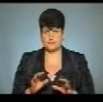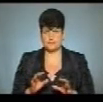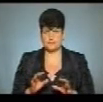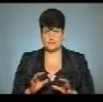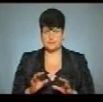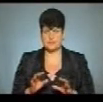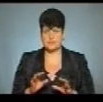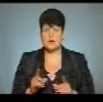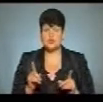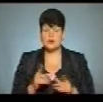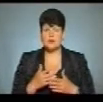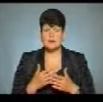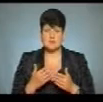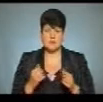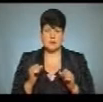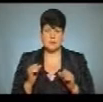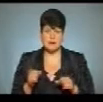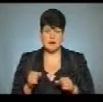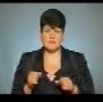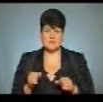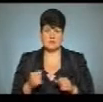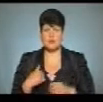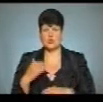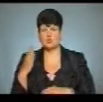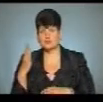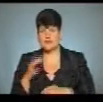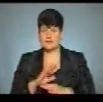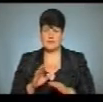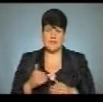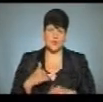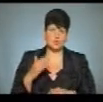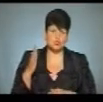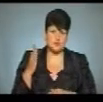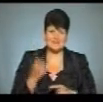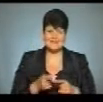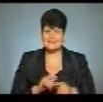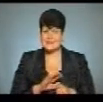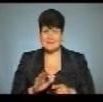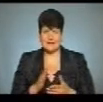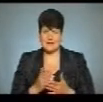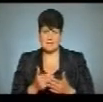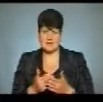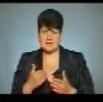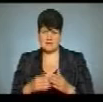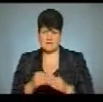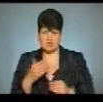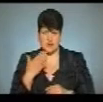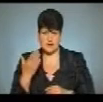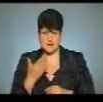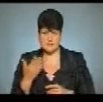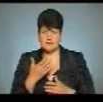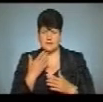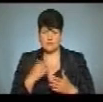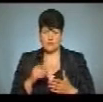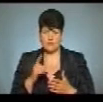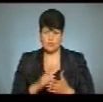інформації. Якщо немає права закликів голосувати чи не голосувати, то це не є передвиборча агітація. Значить, це немає обов'язку розміщувати